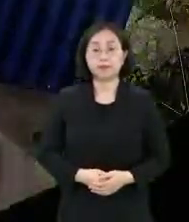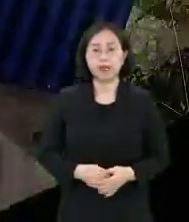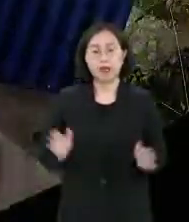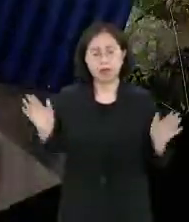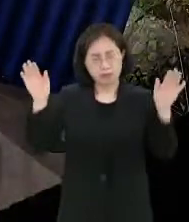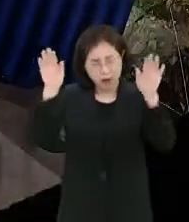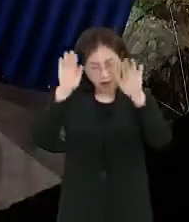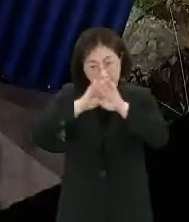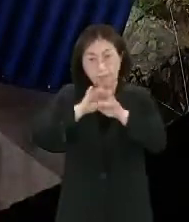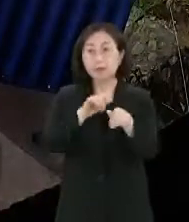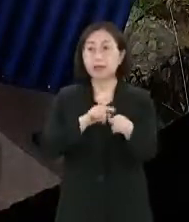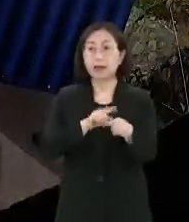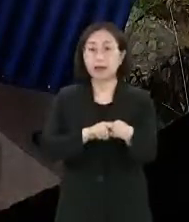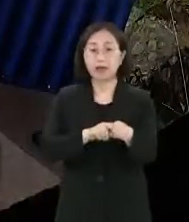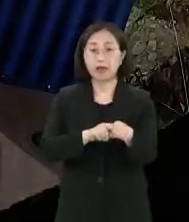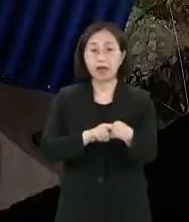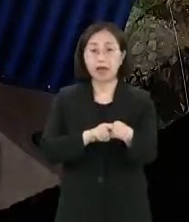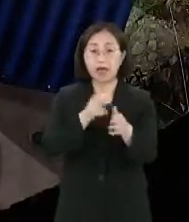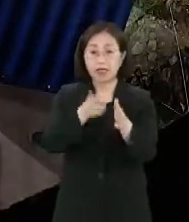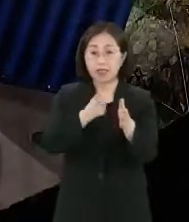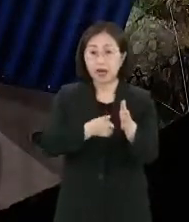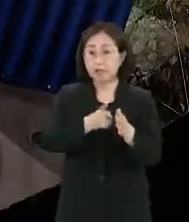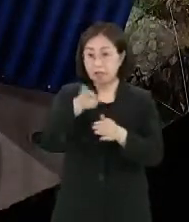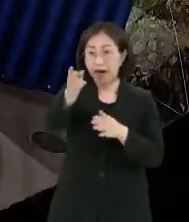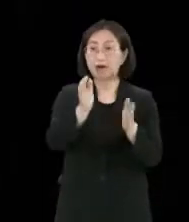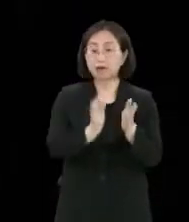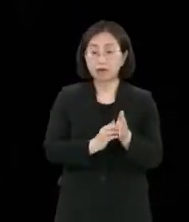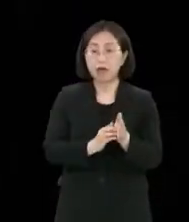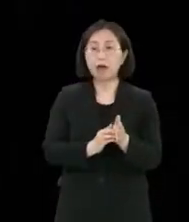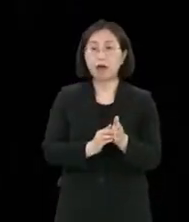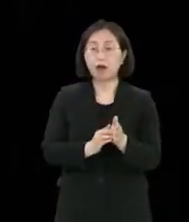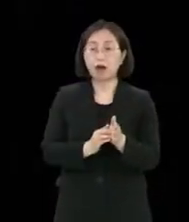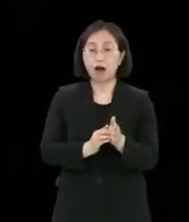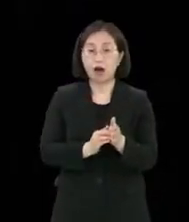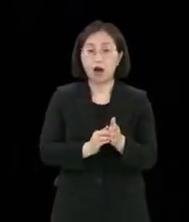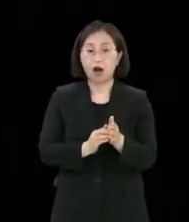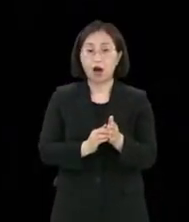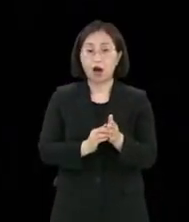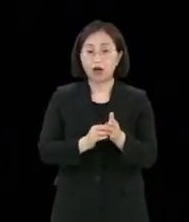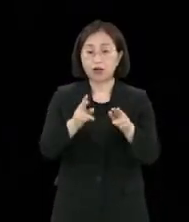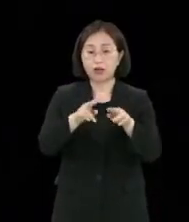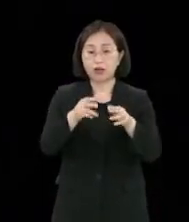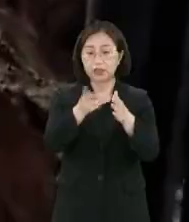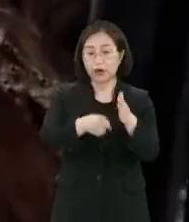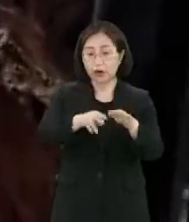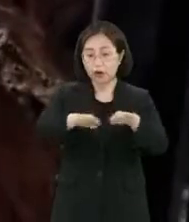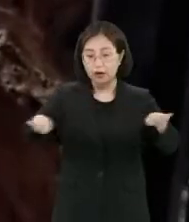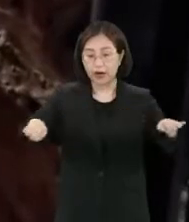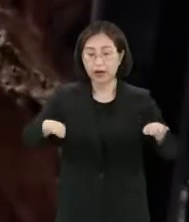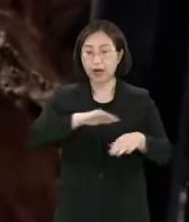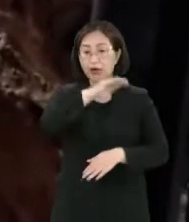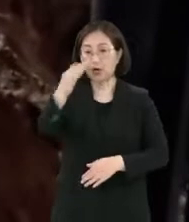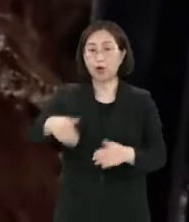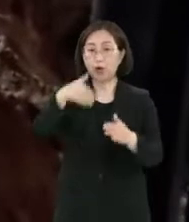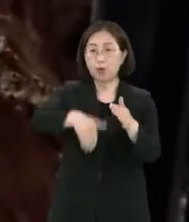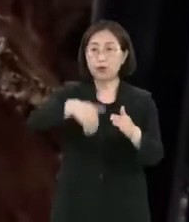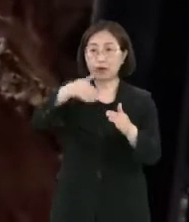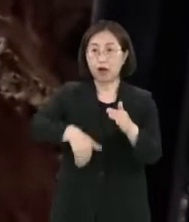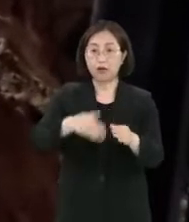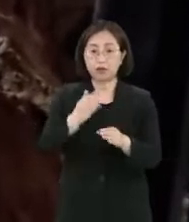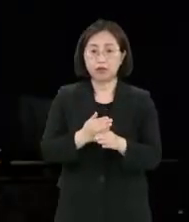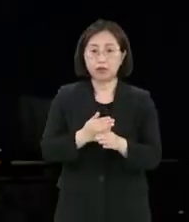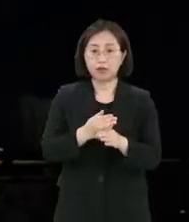야심한 밤, 마지막 기차가 지나가자 대전 도심을 가로지르는 호남선 아래 터널 공사가 재개됩니다. 대형